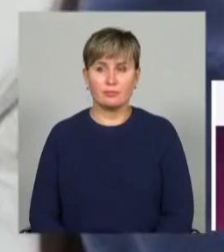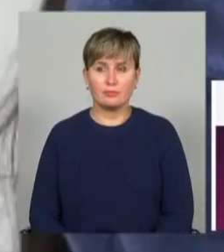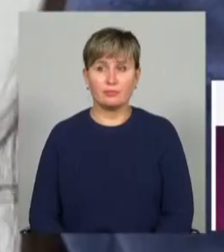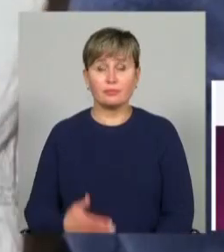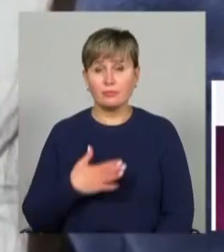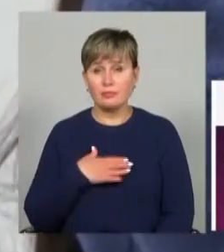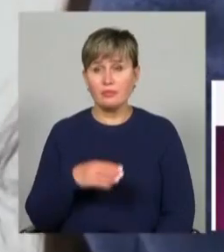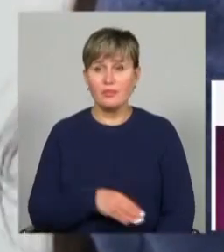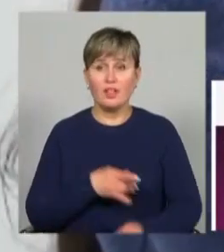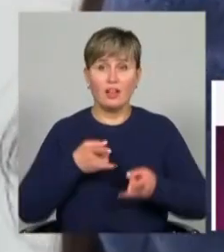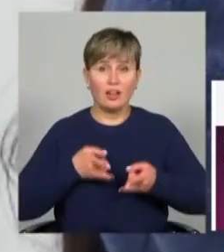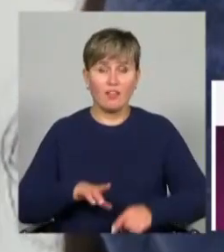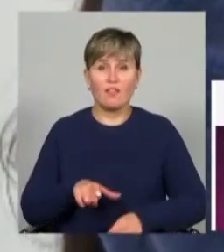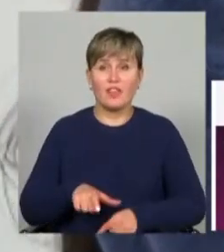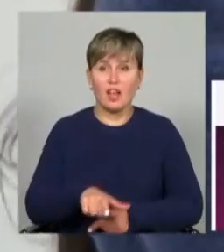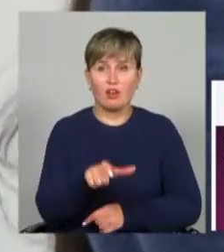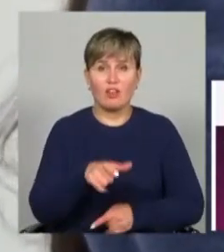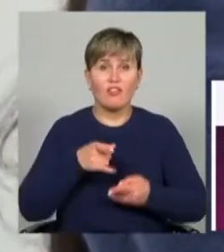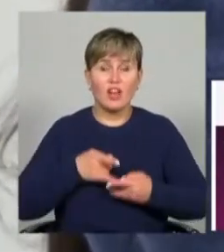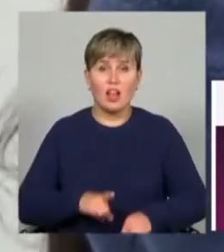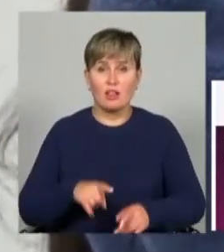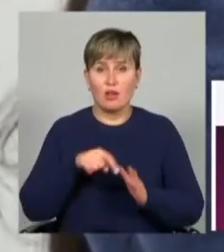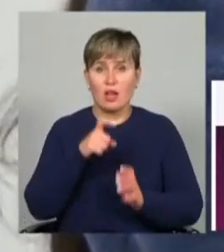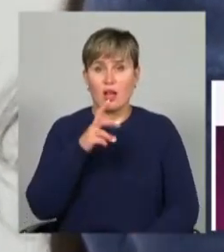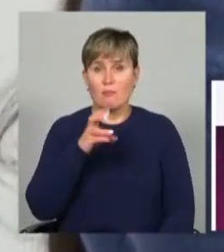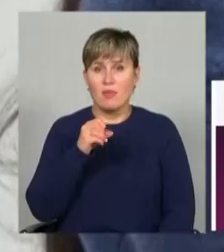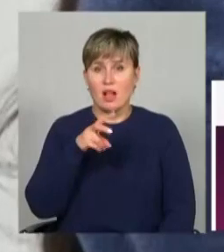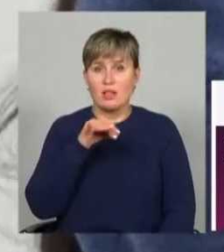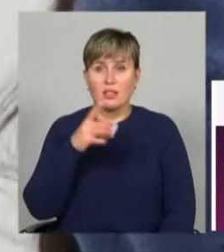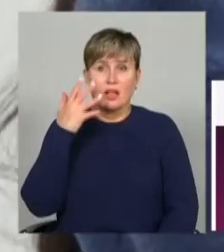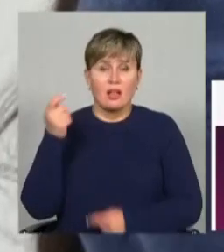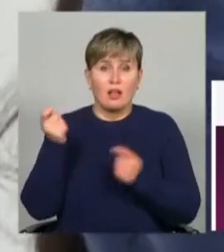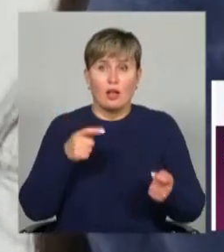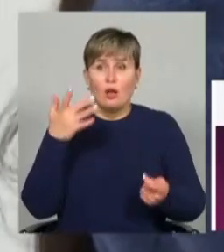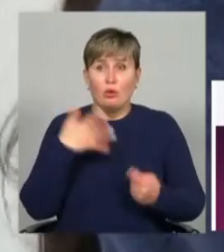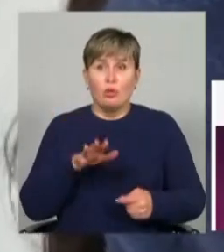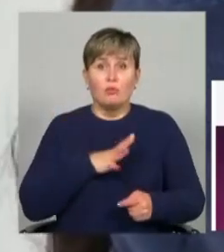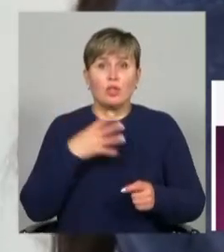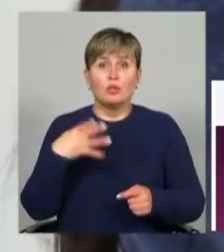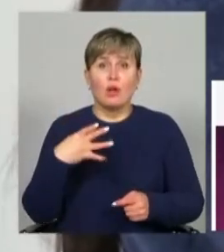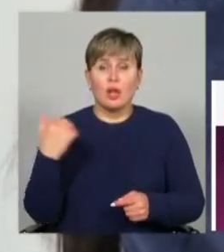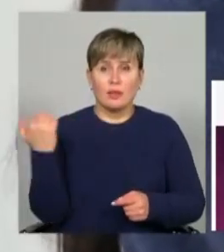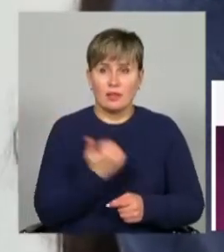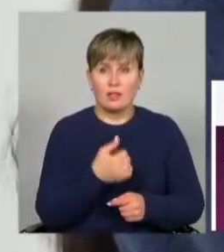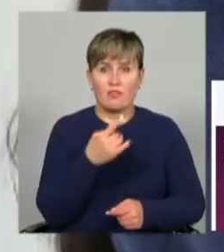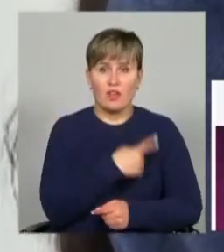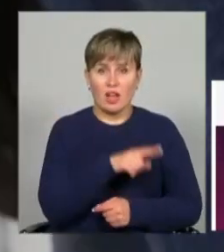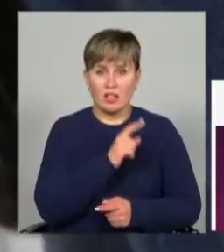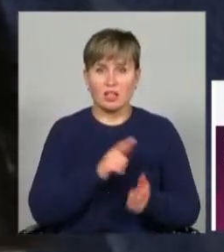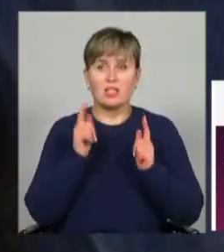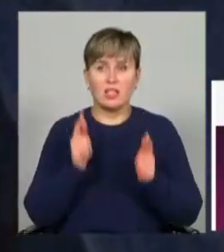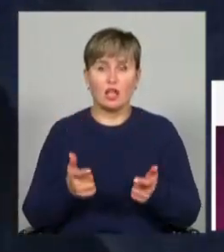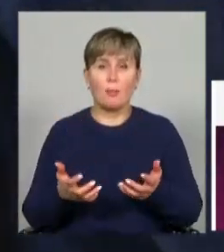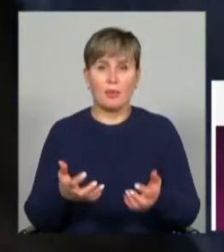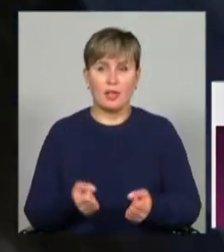Моя жена родила в дороге, точнее, в роддоме Хмельницка в ходе эвакуации. Она была уже на 40-й неделе, и врачи согласились